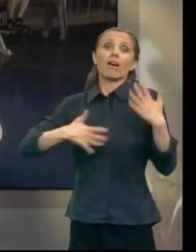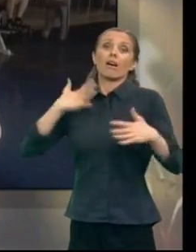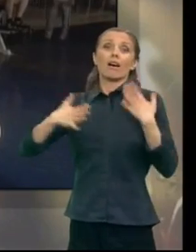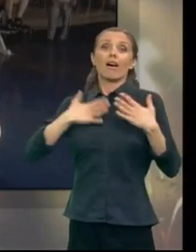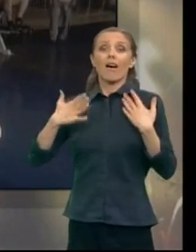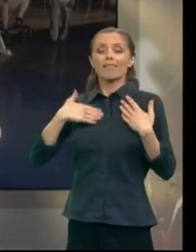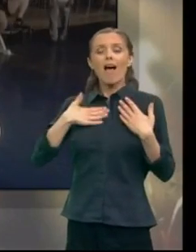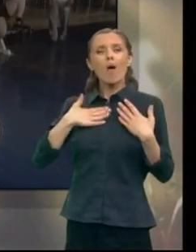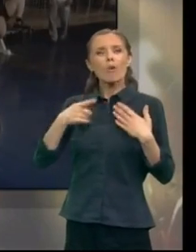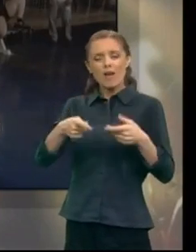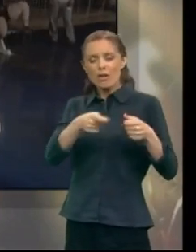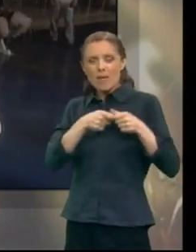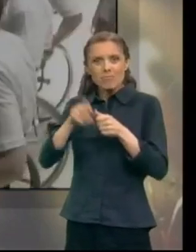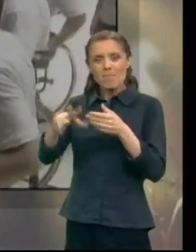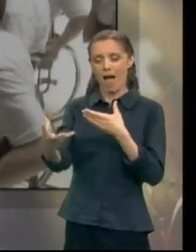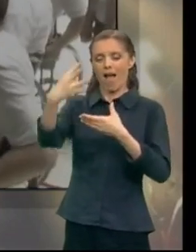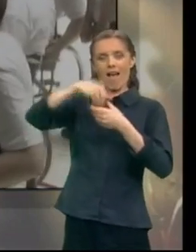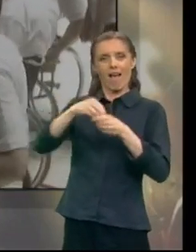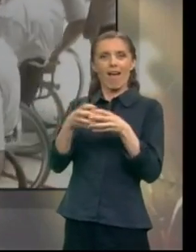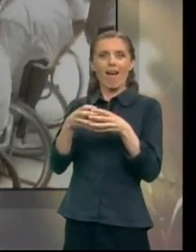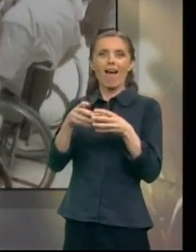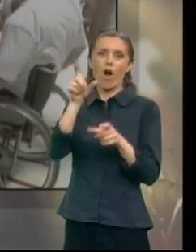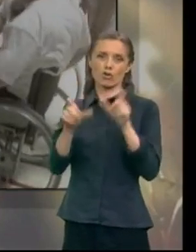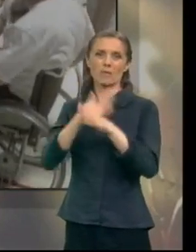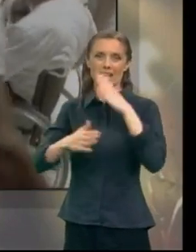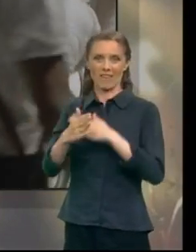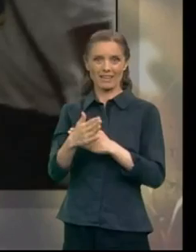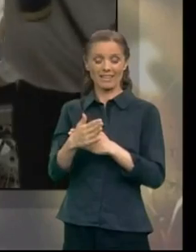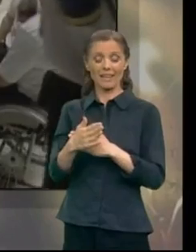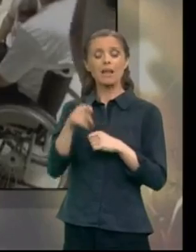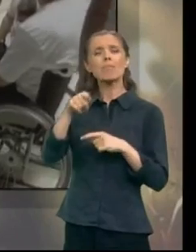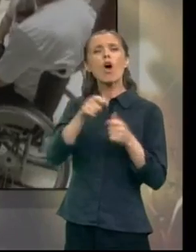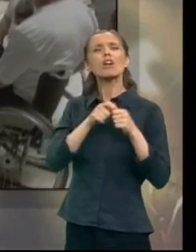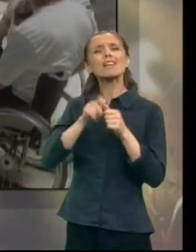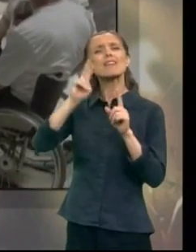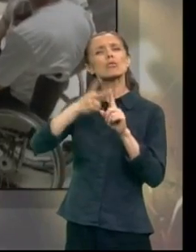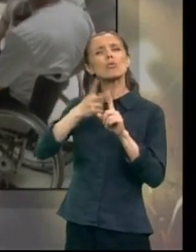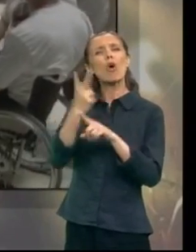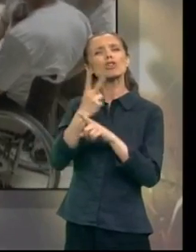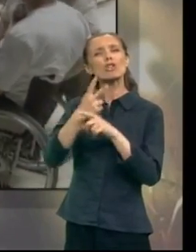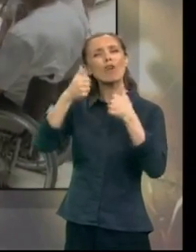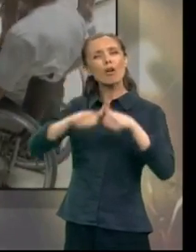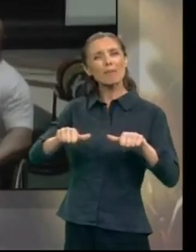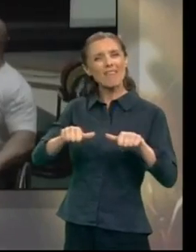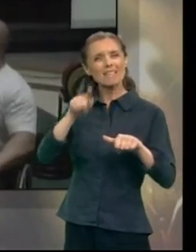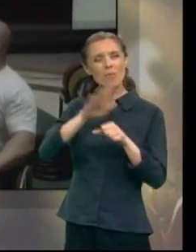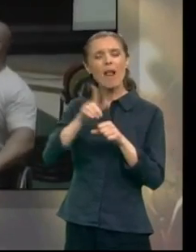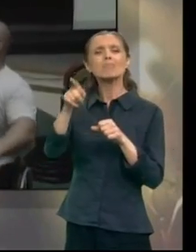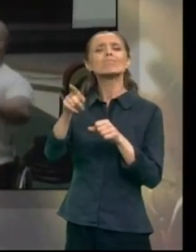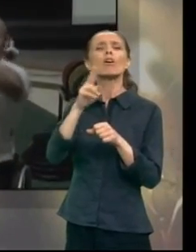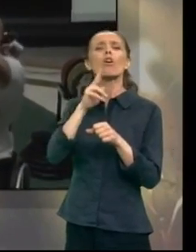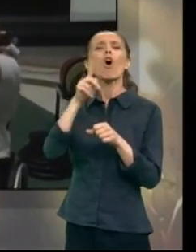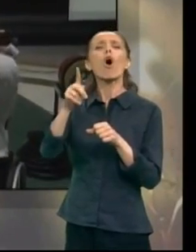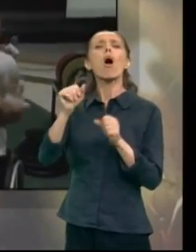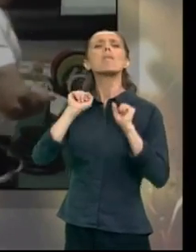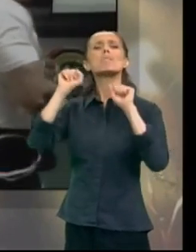eto i tu kategoriju OSI u savezu. Organizator drugog državnog prvenstva u bench pressu u Paraćinu bio je Power Gym Arena